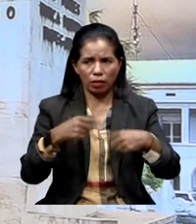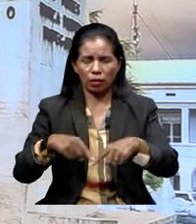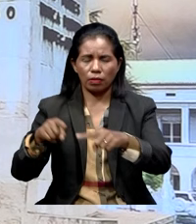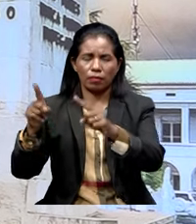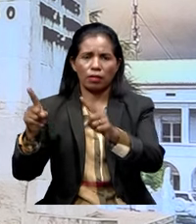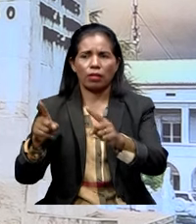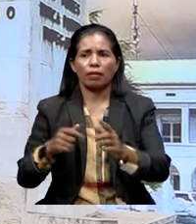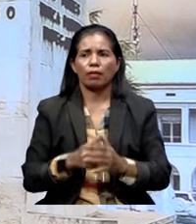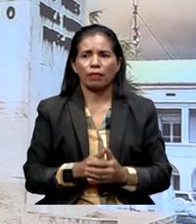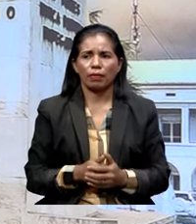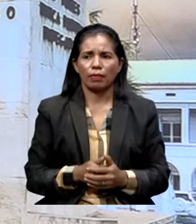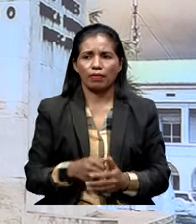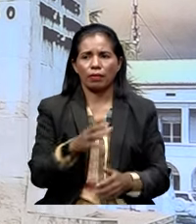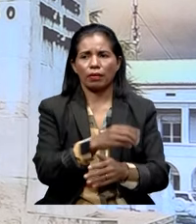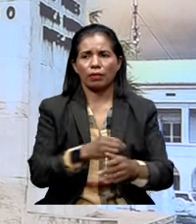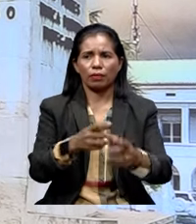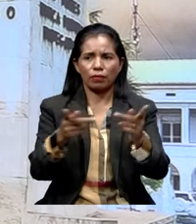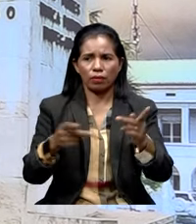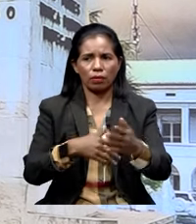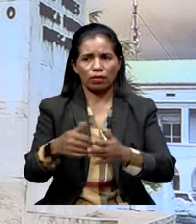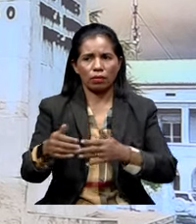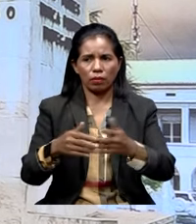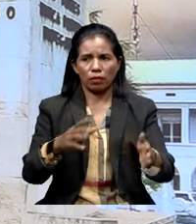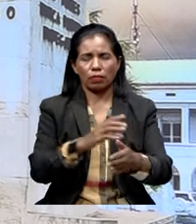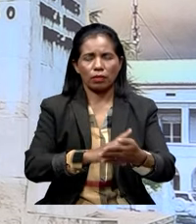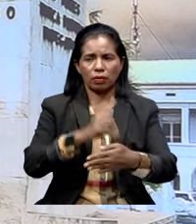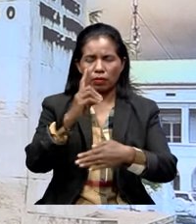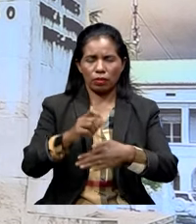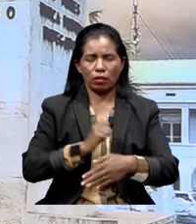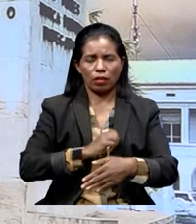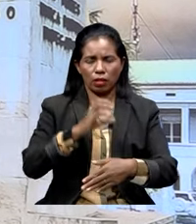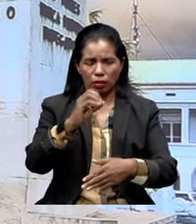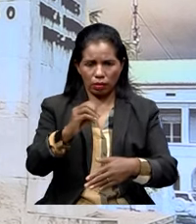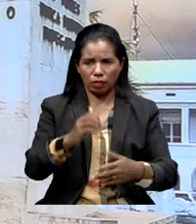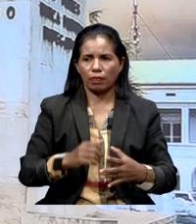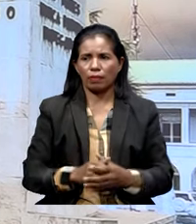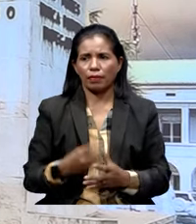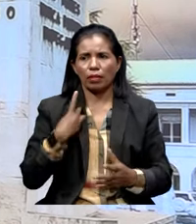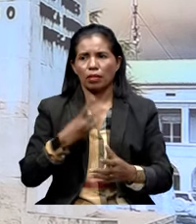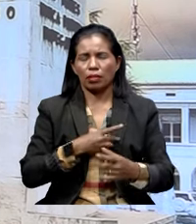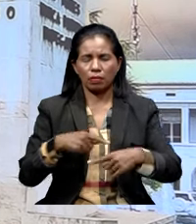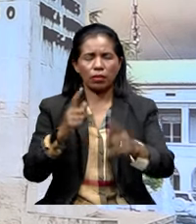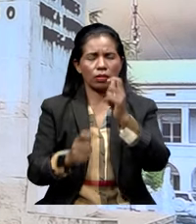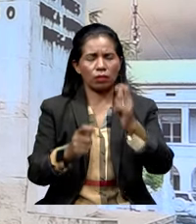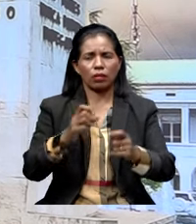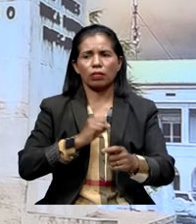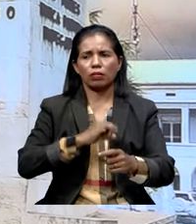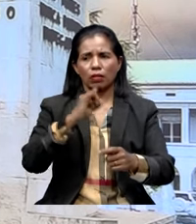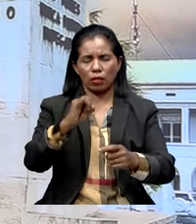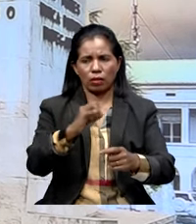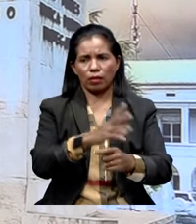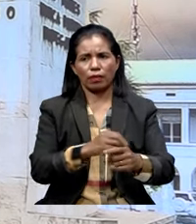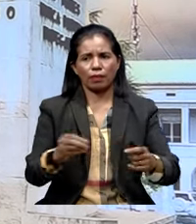julga. Ia berfaham dengan kerja yang kami lakukan jualan itu. Contohnya pelajar Enaro. Enaro depend pada tribunal swai. Mesti lah julga